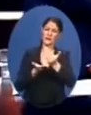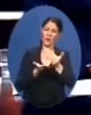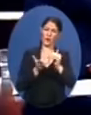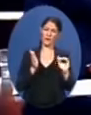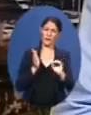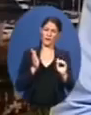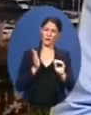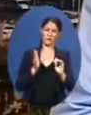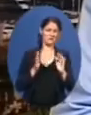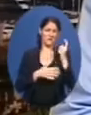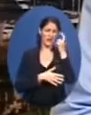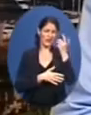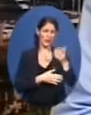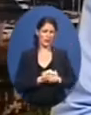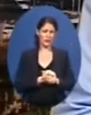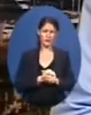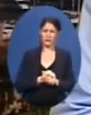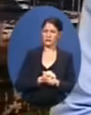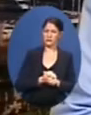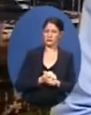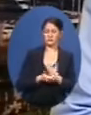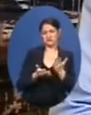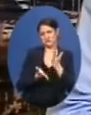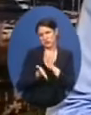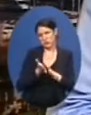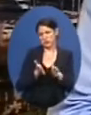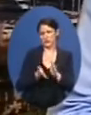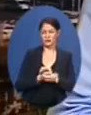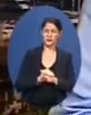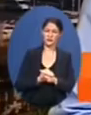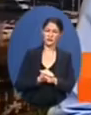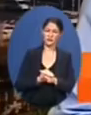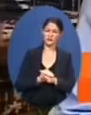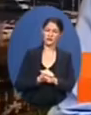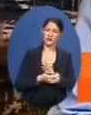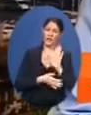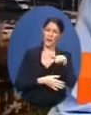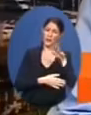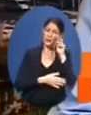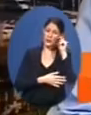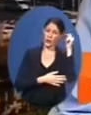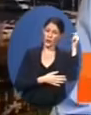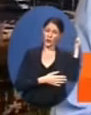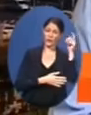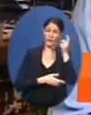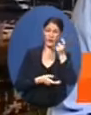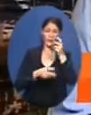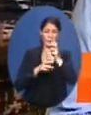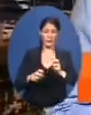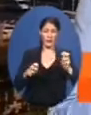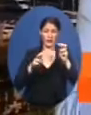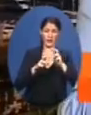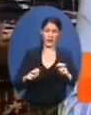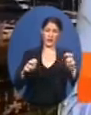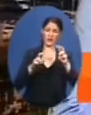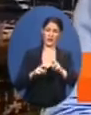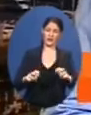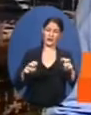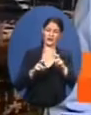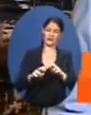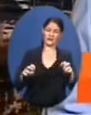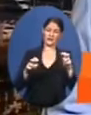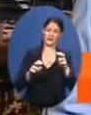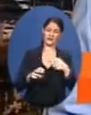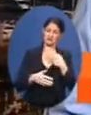הזו. ההיגיון הכלכלי הוא מאוד מאוד פשוט. גם התיאוריה הכלכלית וגם המחקר הכלכלי, ככה לקחתי דף